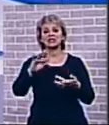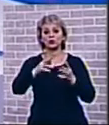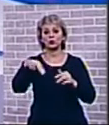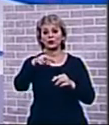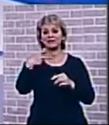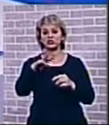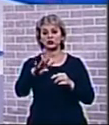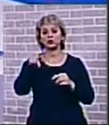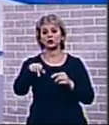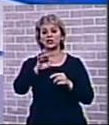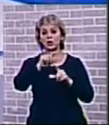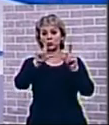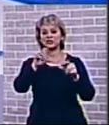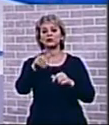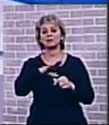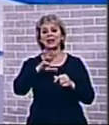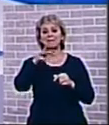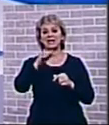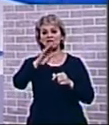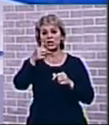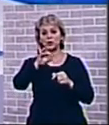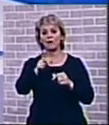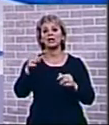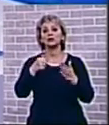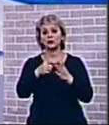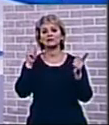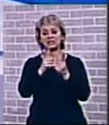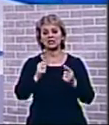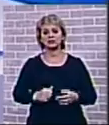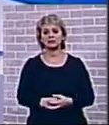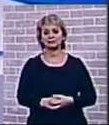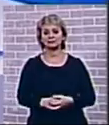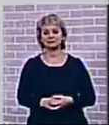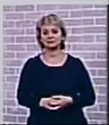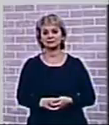новостей на сайте don24.ru. В студии была Мария Филинкова. До встречи.